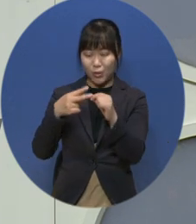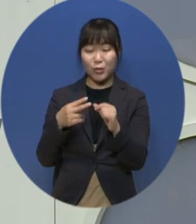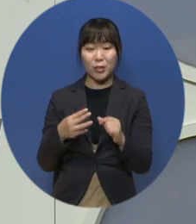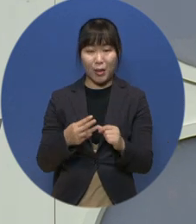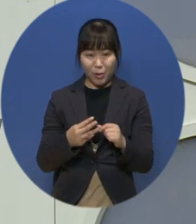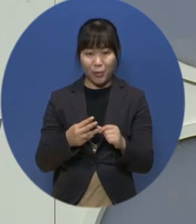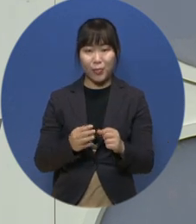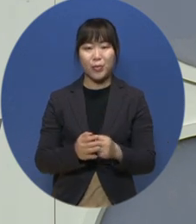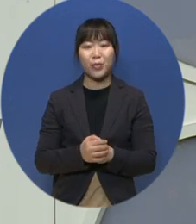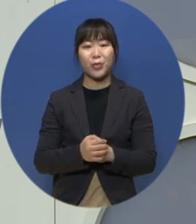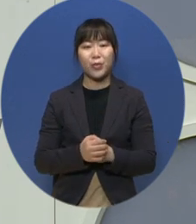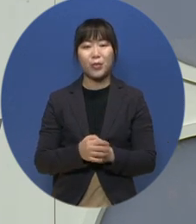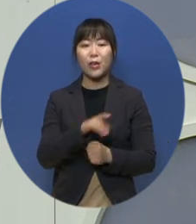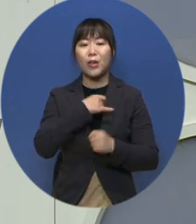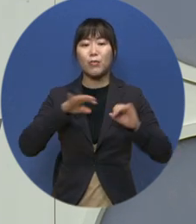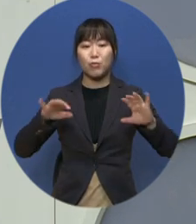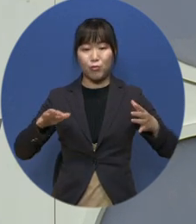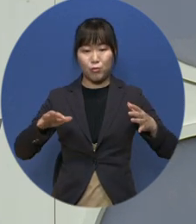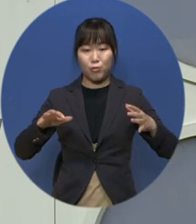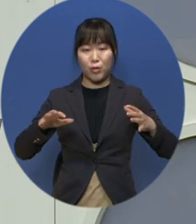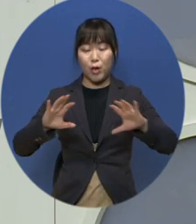했고 그 다음에 중국의